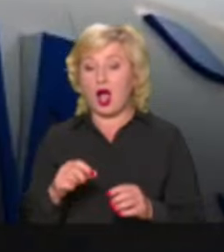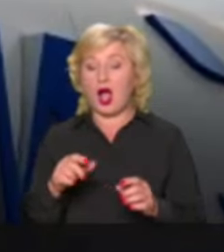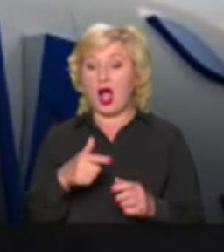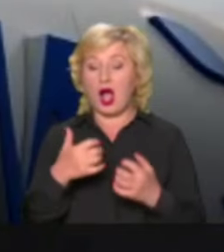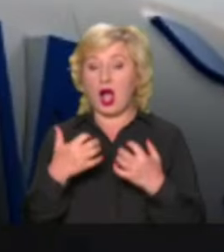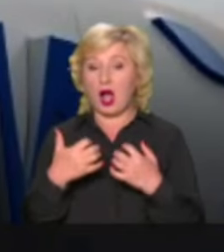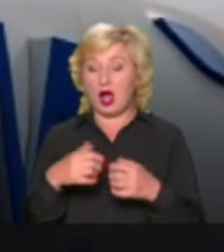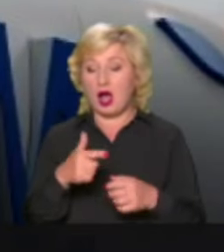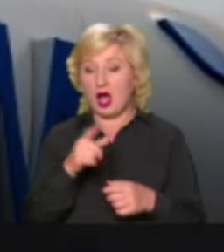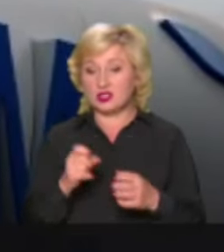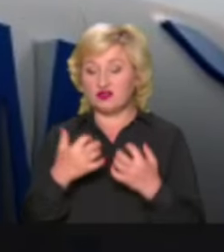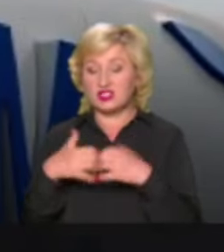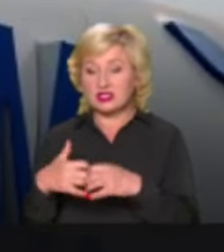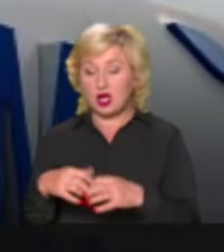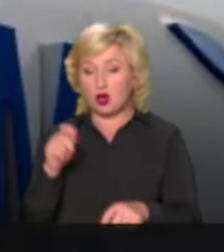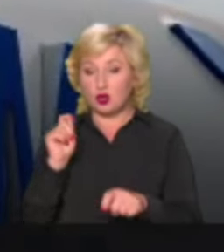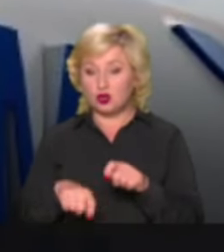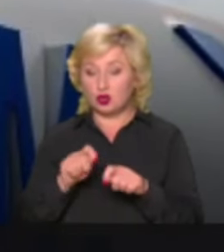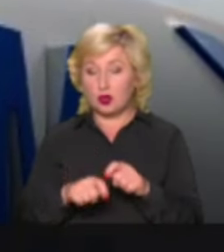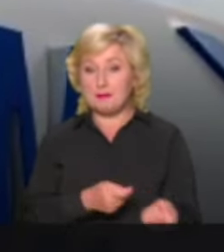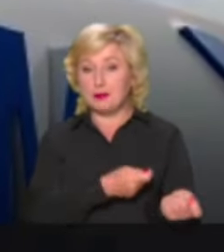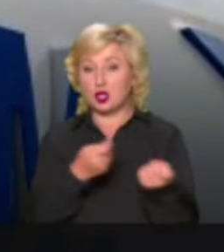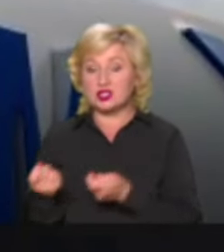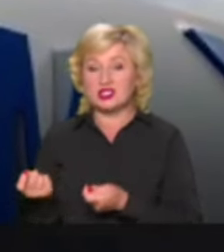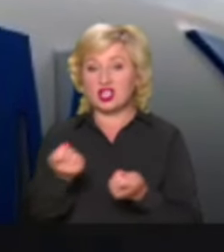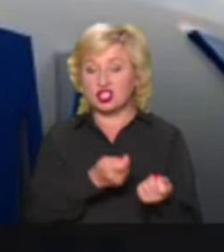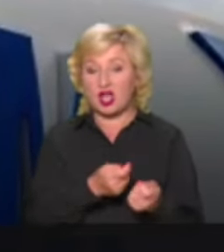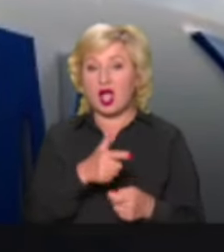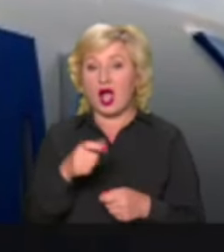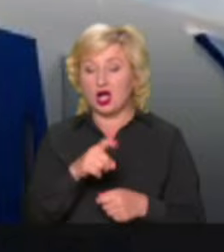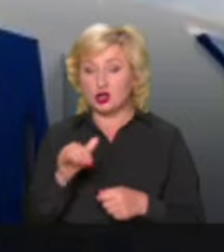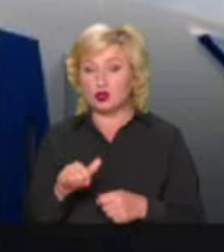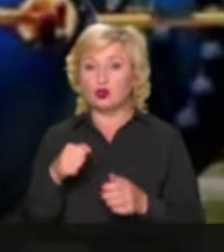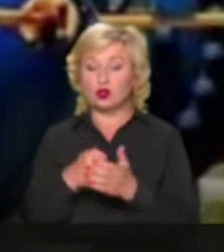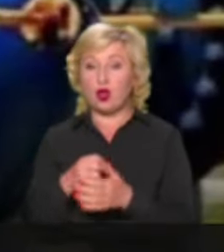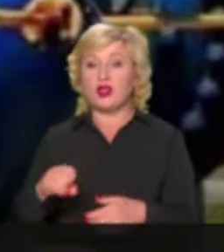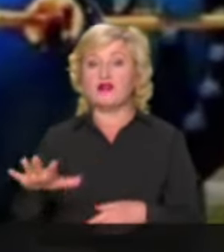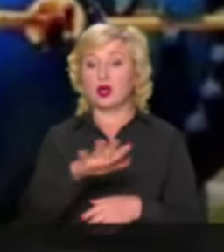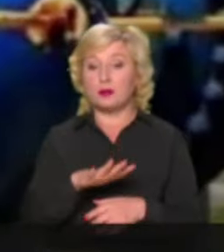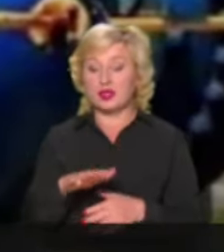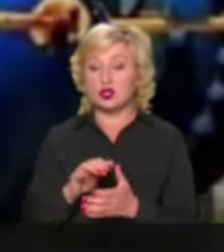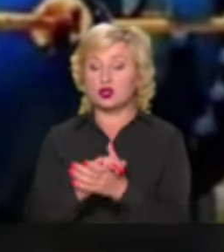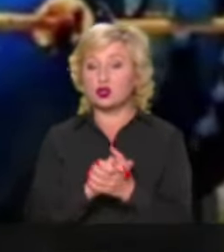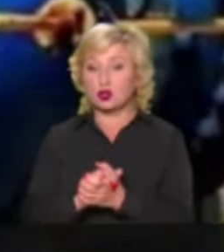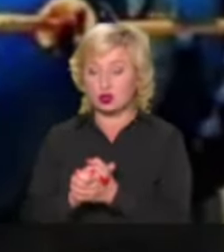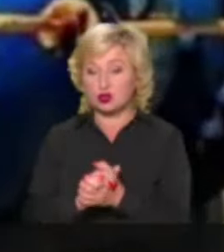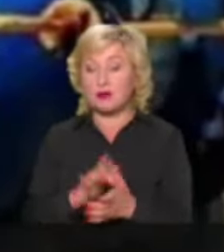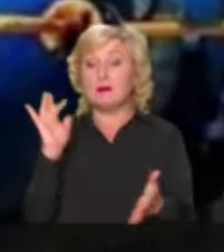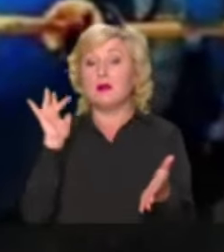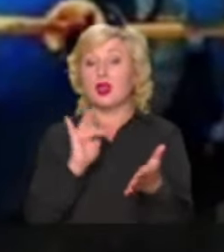вона безпосередньо контролює постачання газу до Європейського Союзу. І